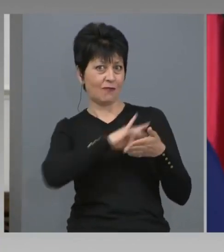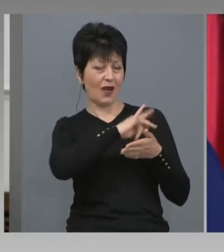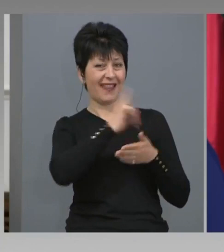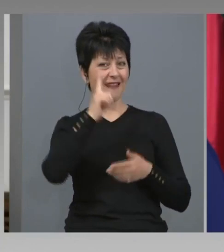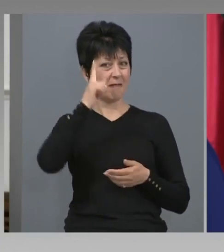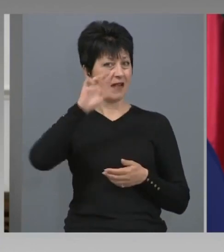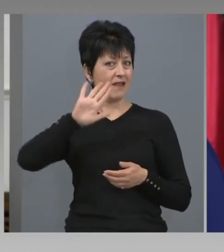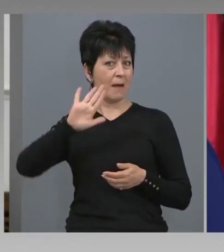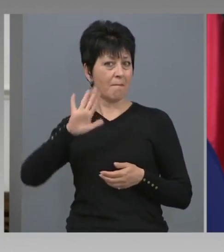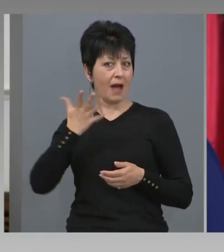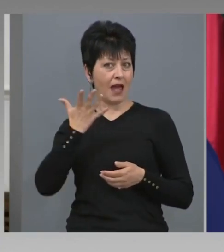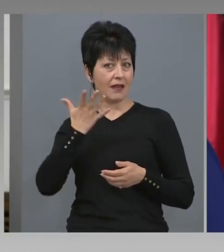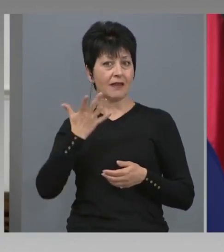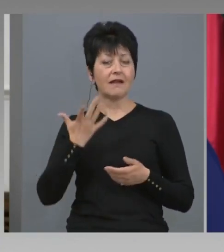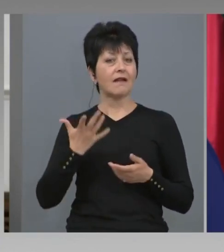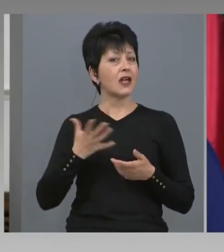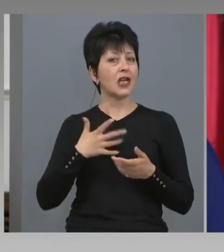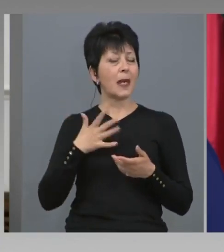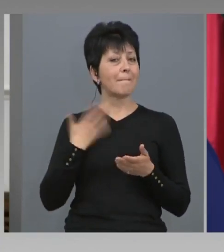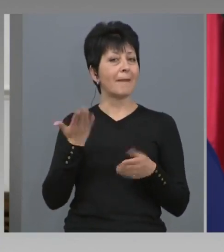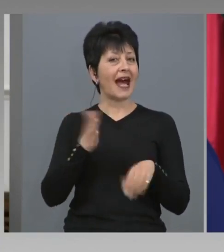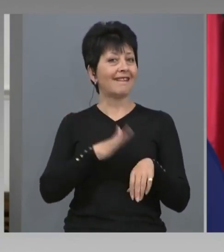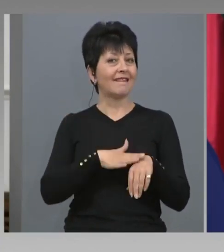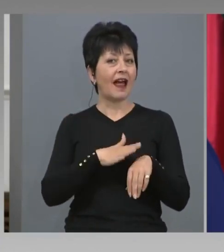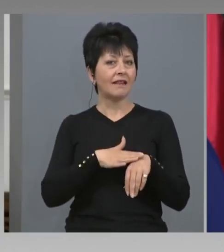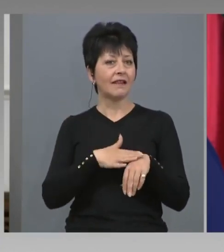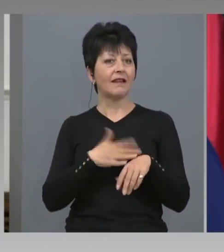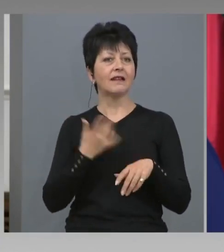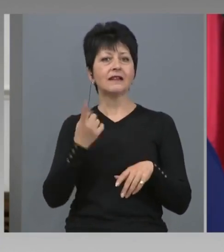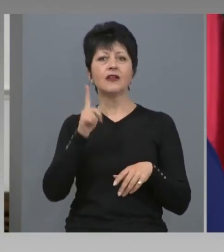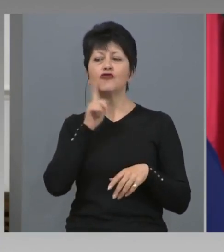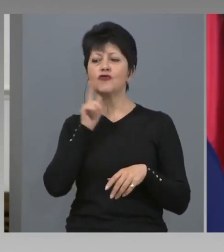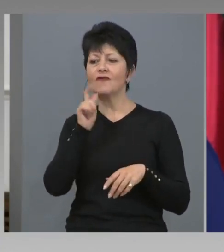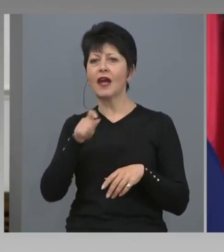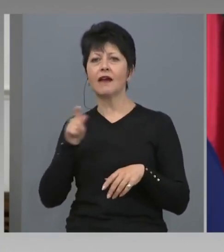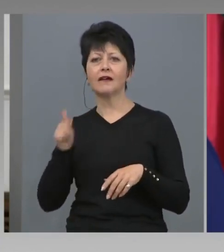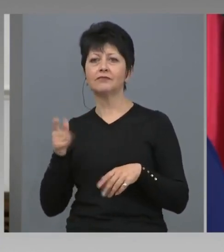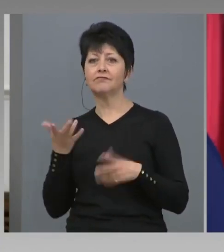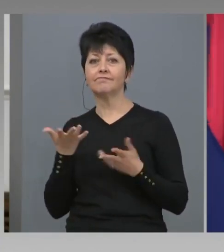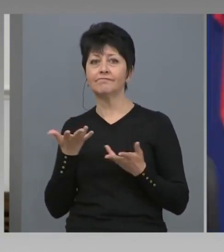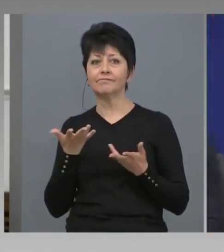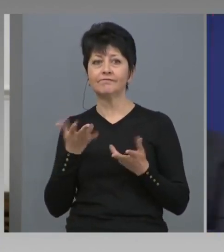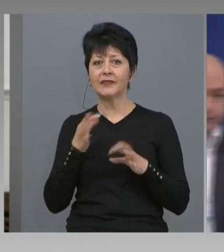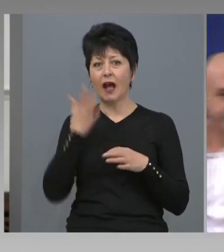заразени, около 170 човека са пътниците. Издирват ли си останалите пътници?